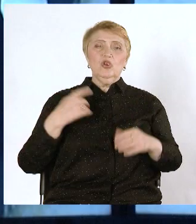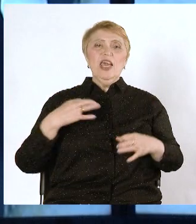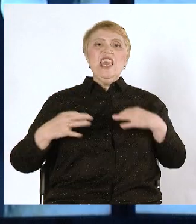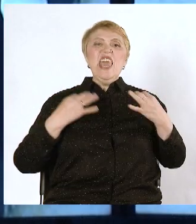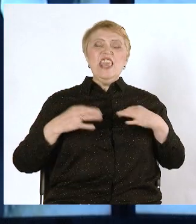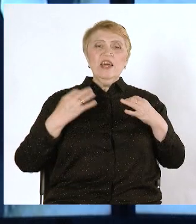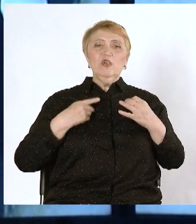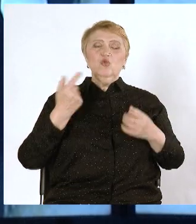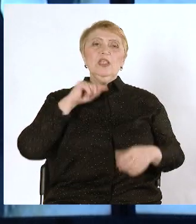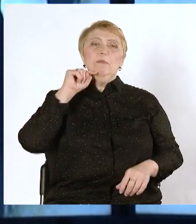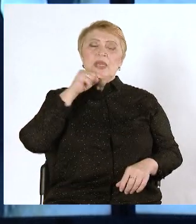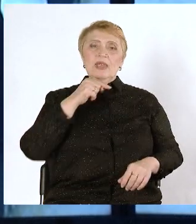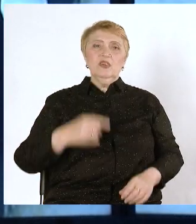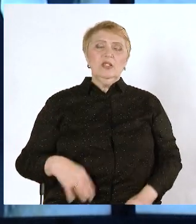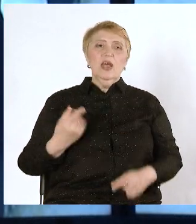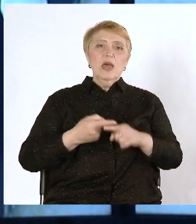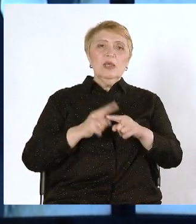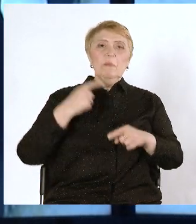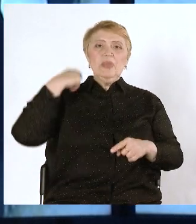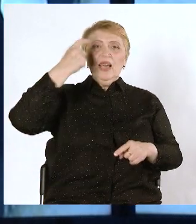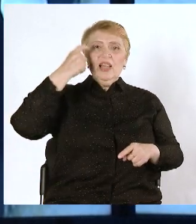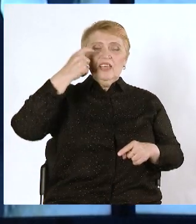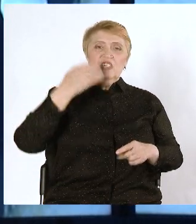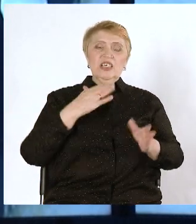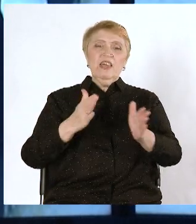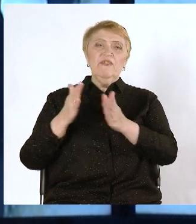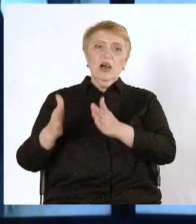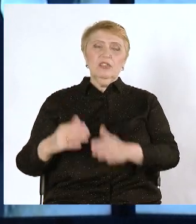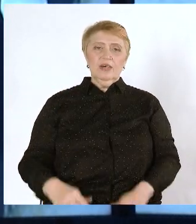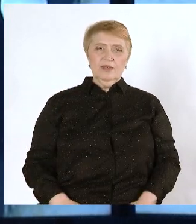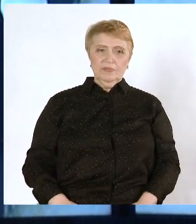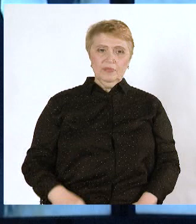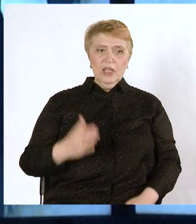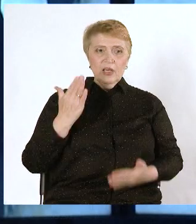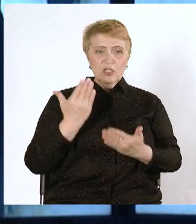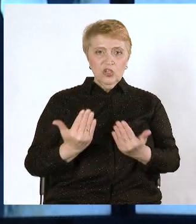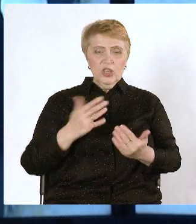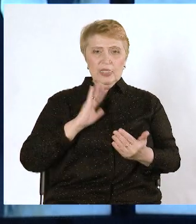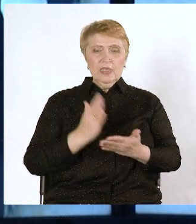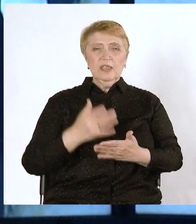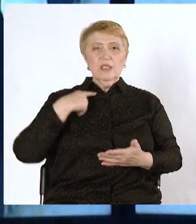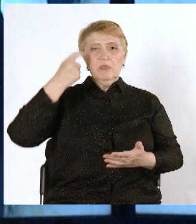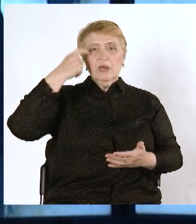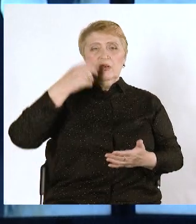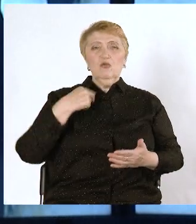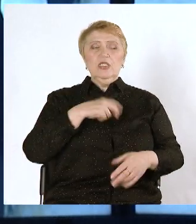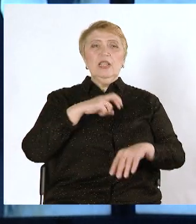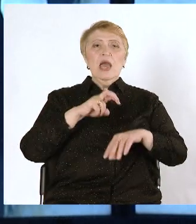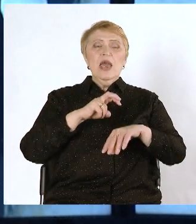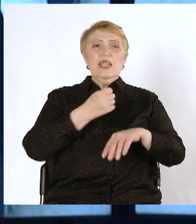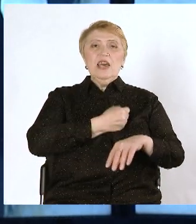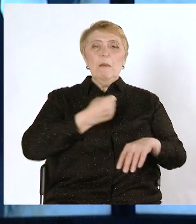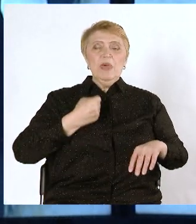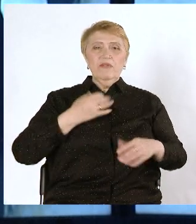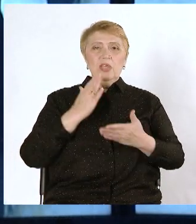психологические факторы безусловно дату и самосохранения сейчас тоже и психотерапевты и психологи очень много рекомендаций дают таких